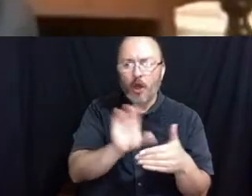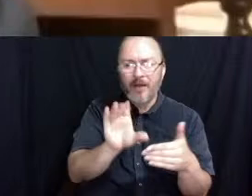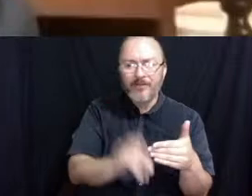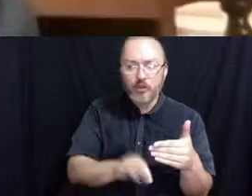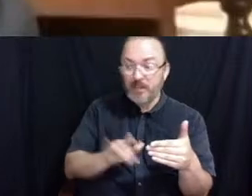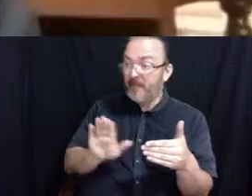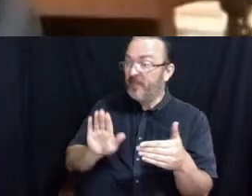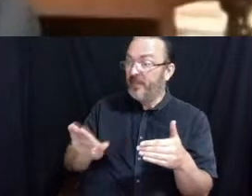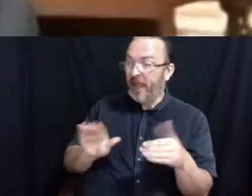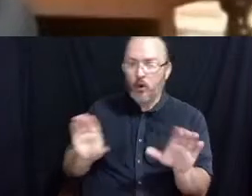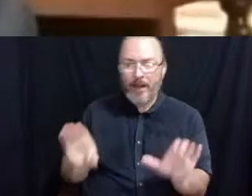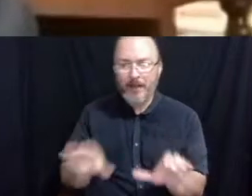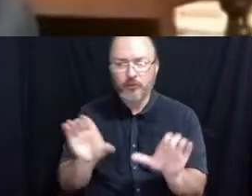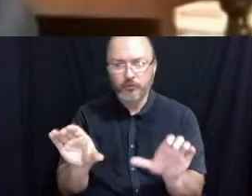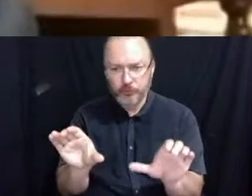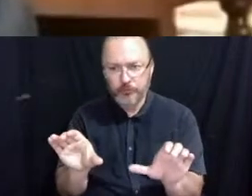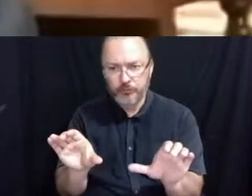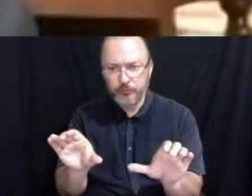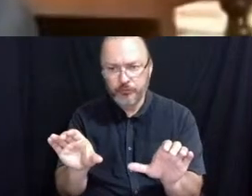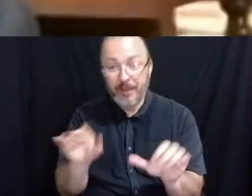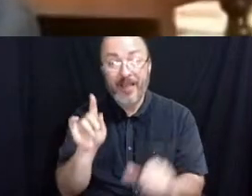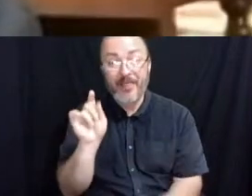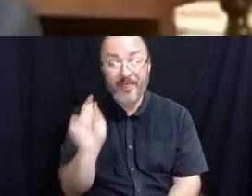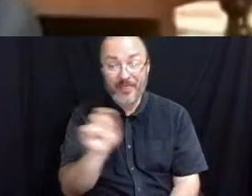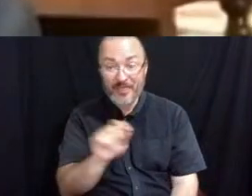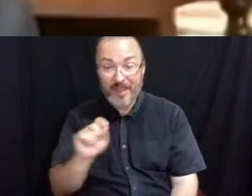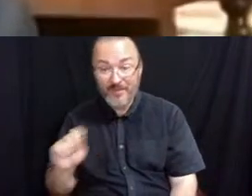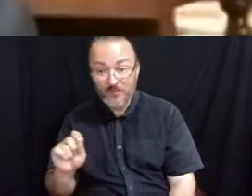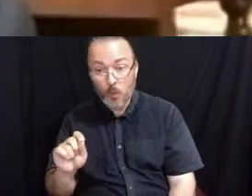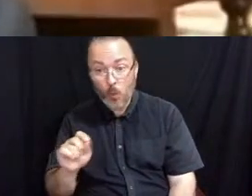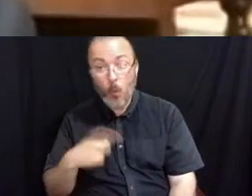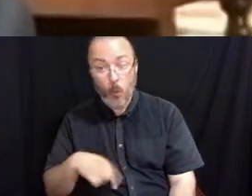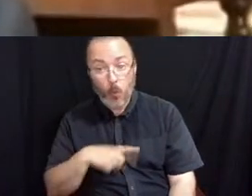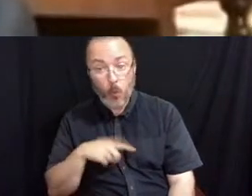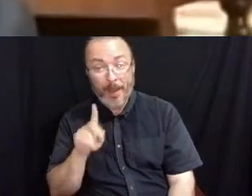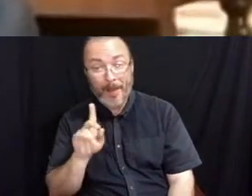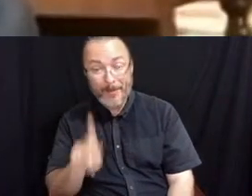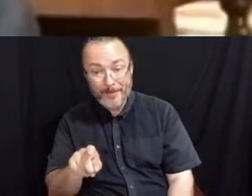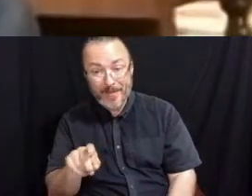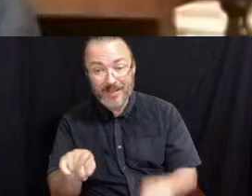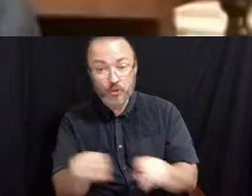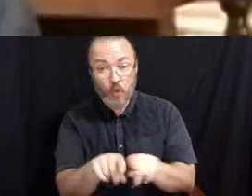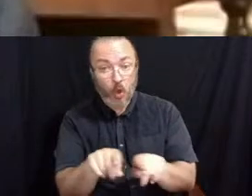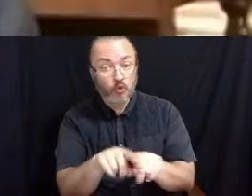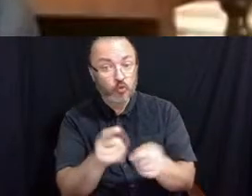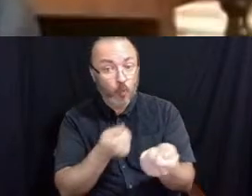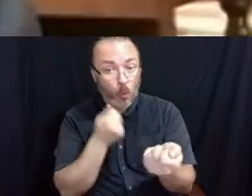conséquences des mesures prises. Nous devons donc